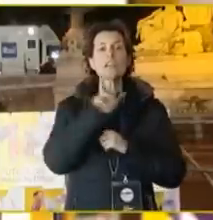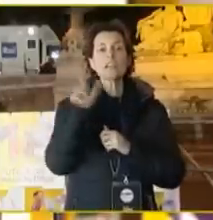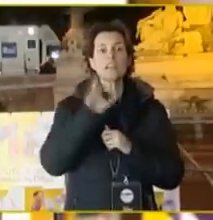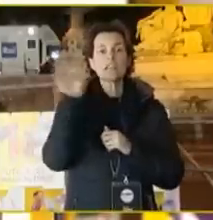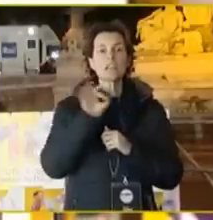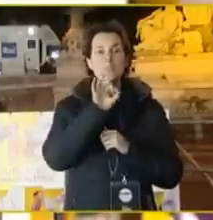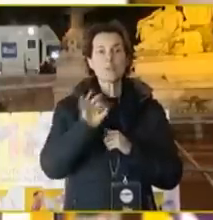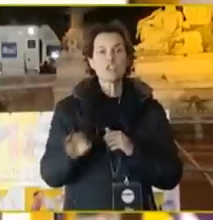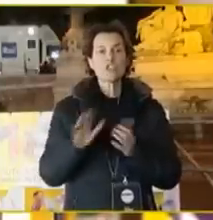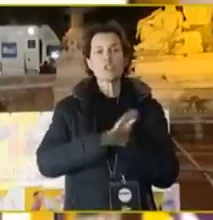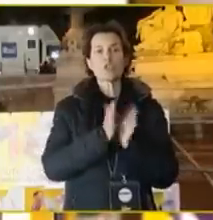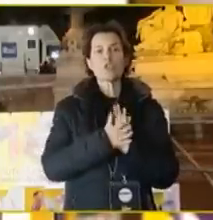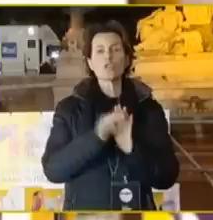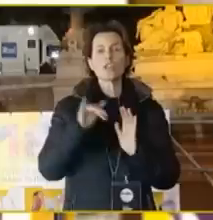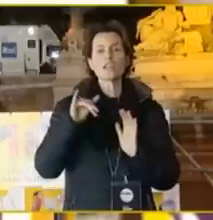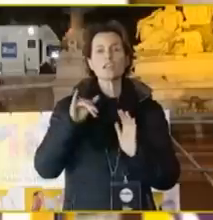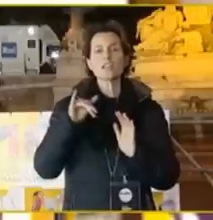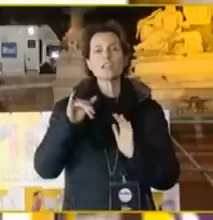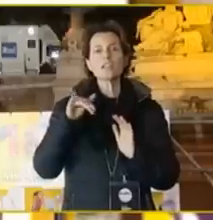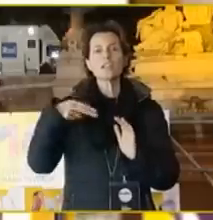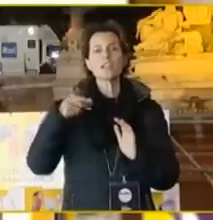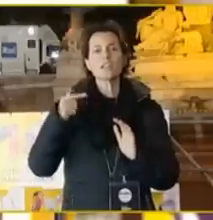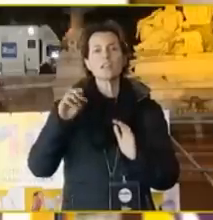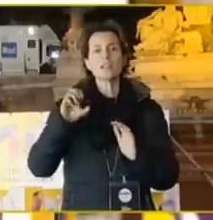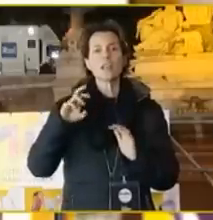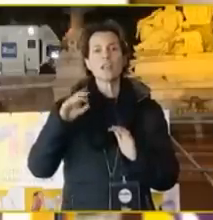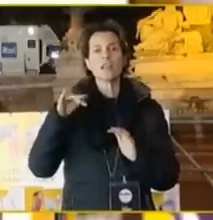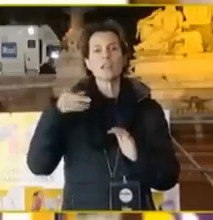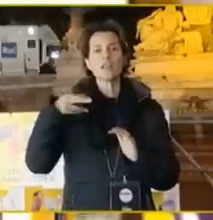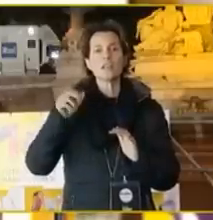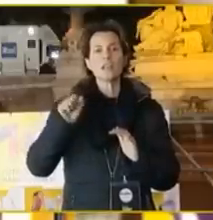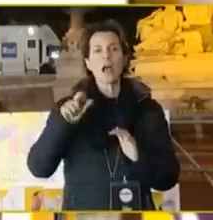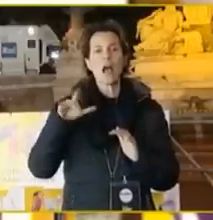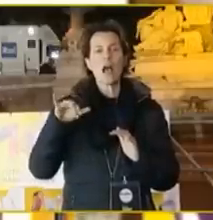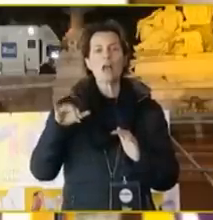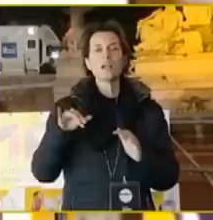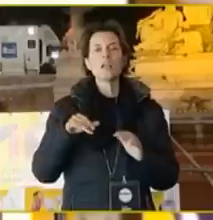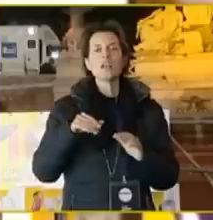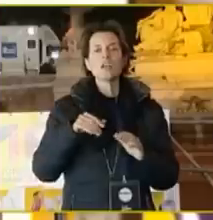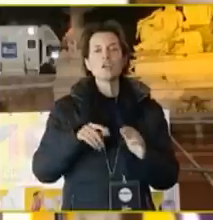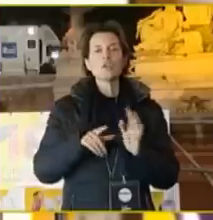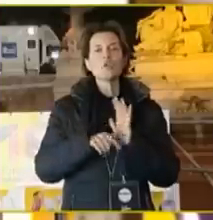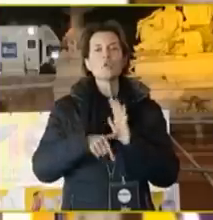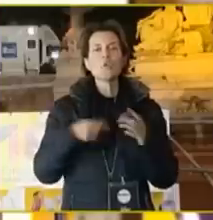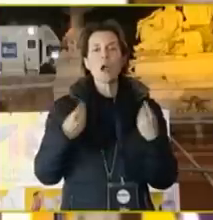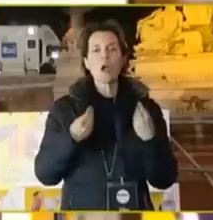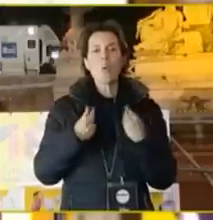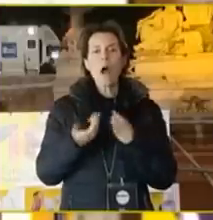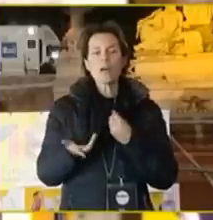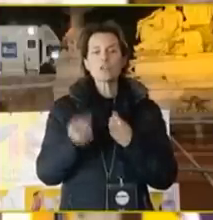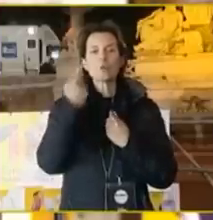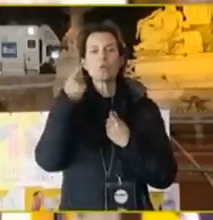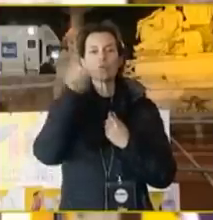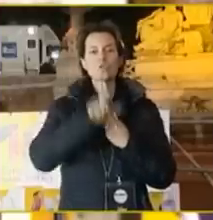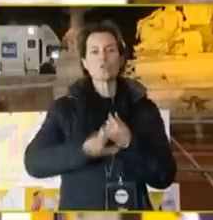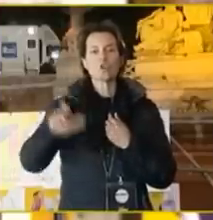contratti interinali dura un giorno in Italia, e hanno anche il coraggio di dire che aumenta l'occupazione giovanile.